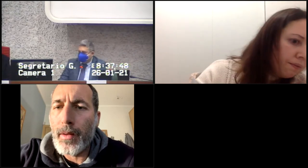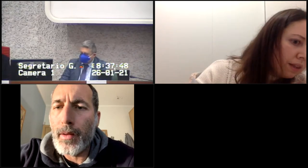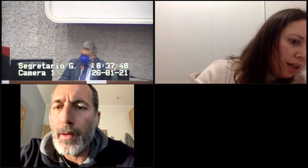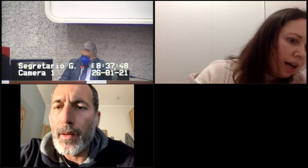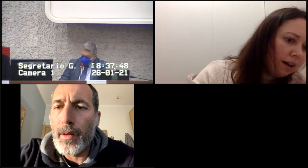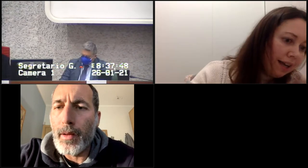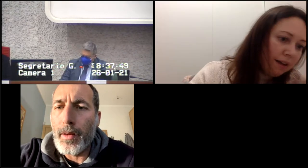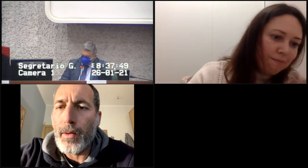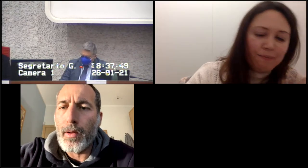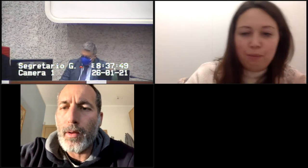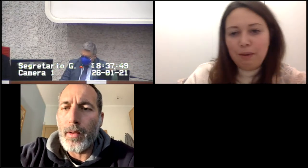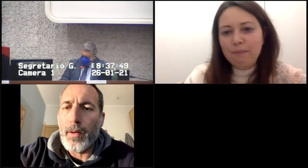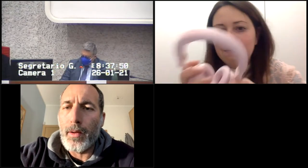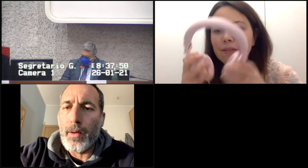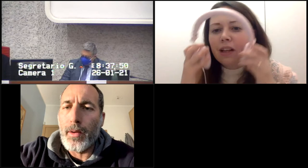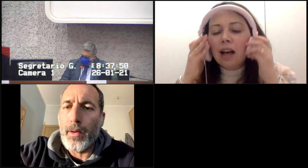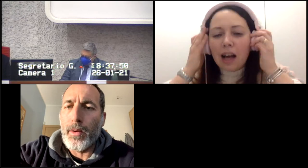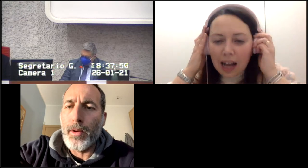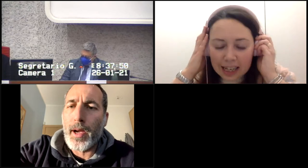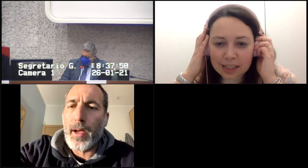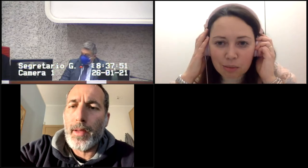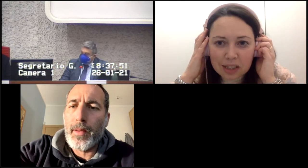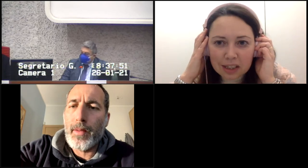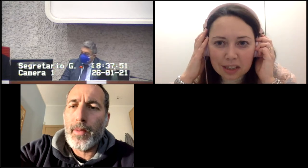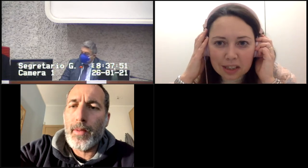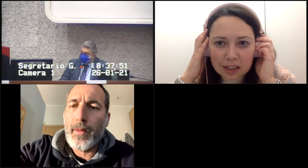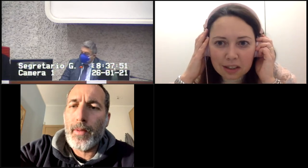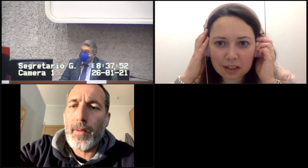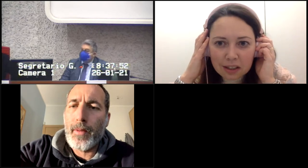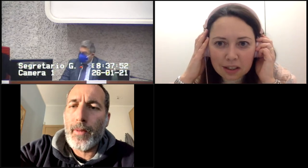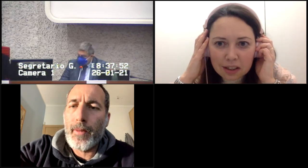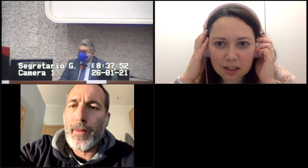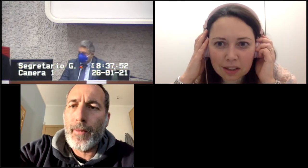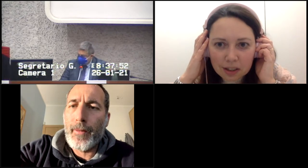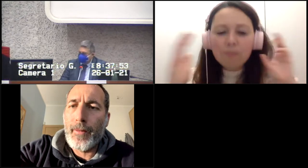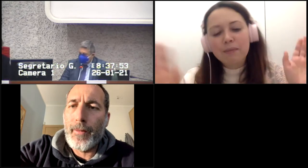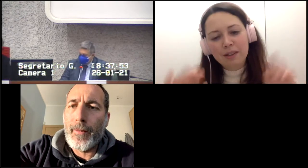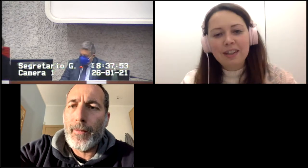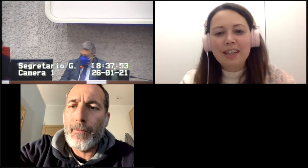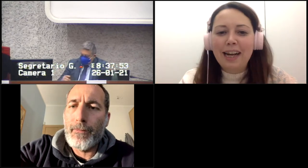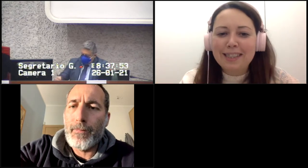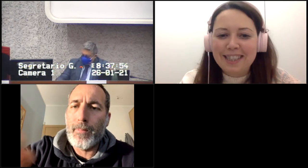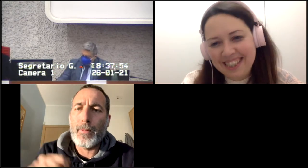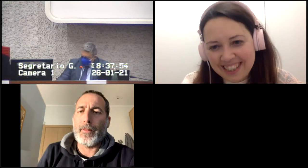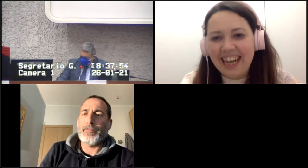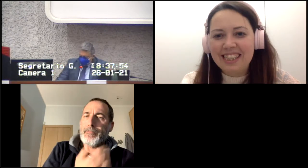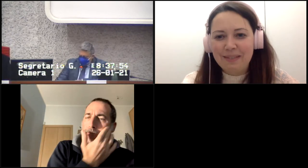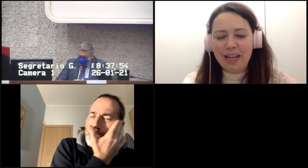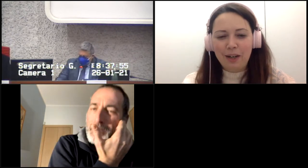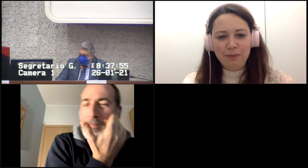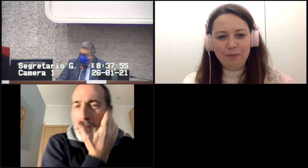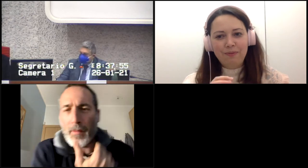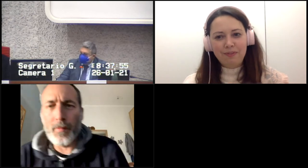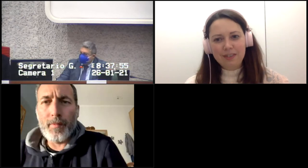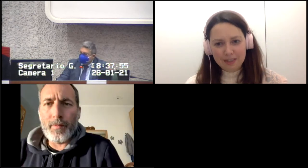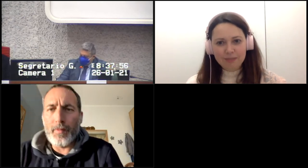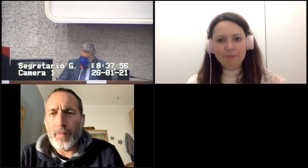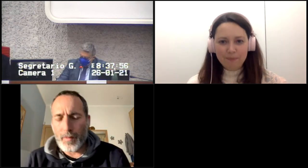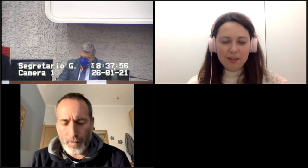sì. Ah, vabbè. Adesso mi sentite? Certo.